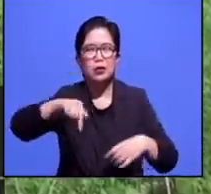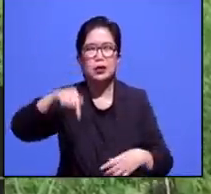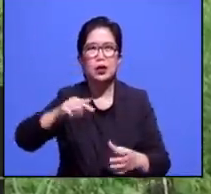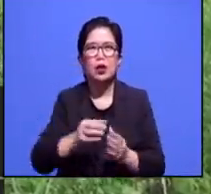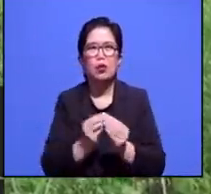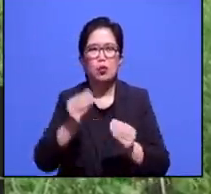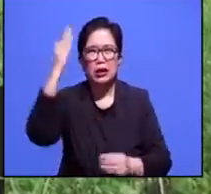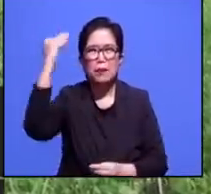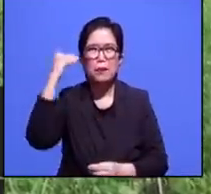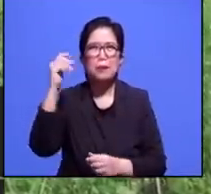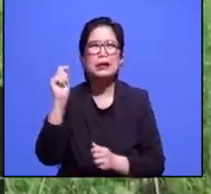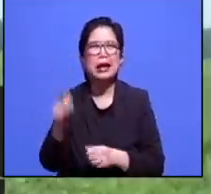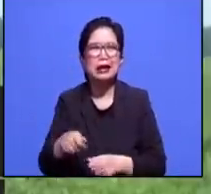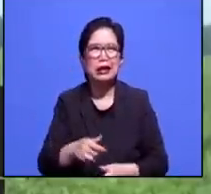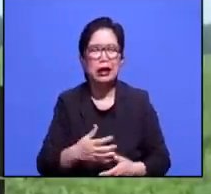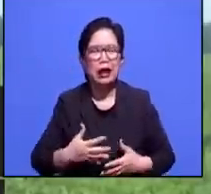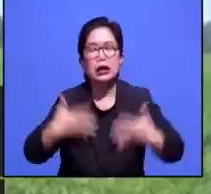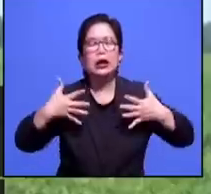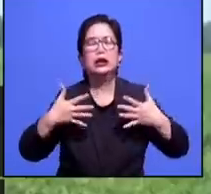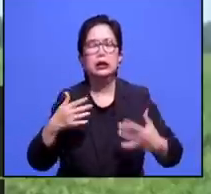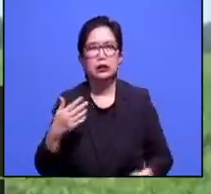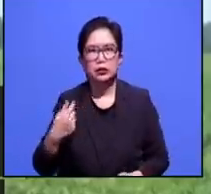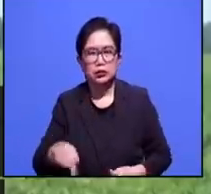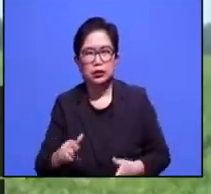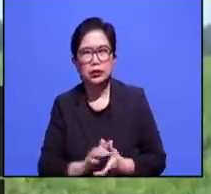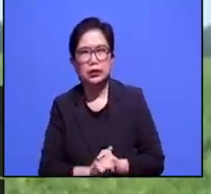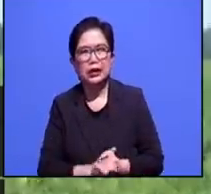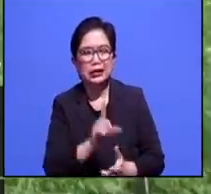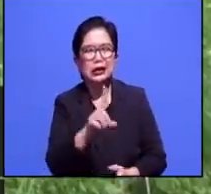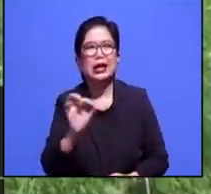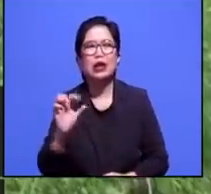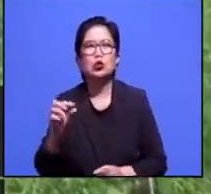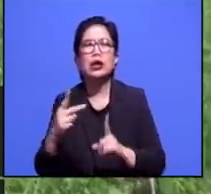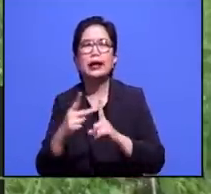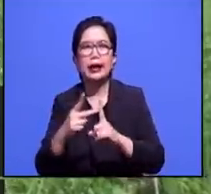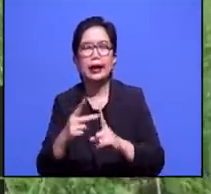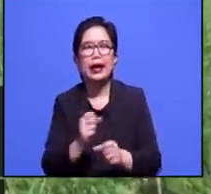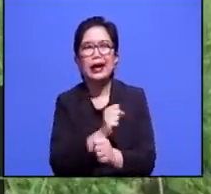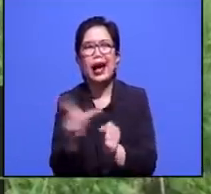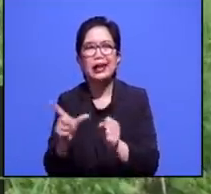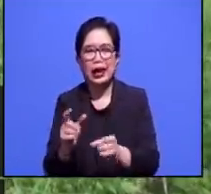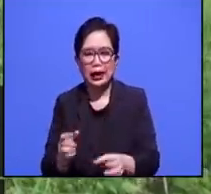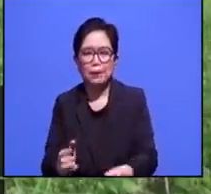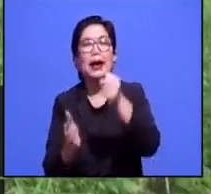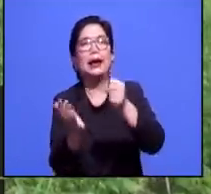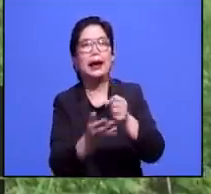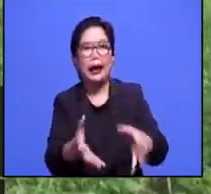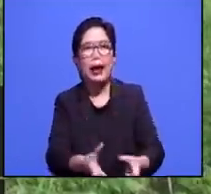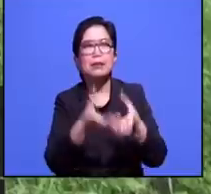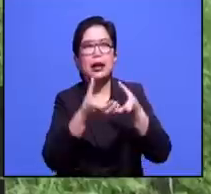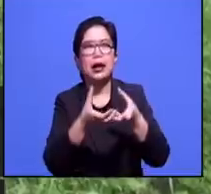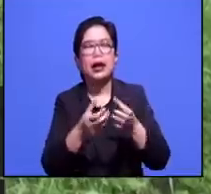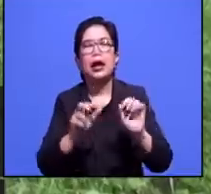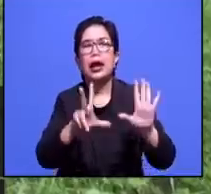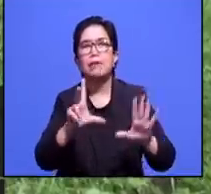Membuat petani Memang agak soft sekitar kurang lebih 100 sekitaran yang gagal panen ya sekitar